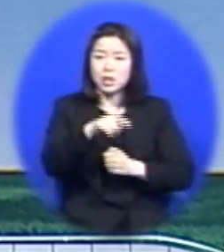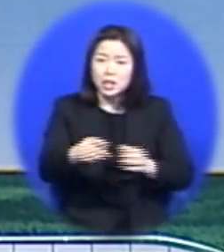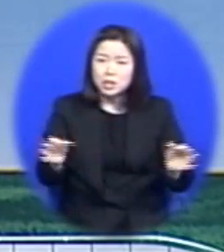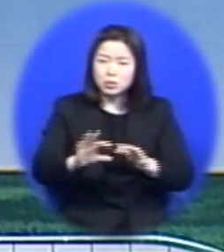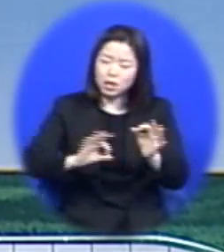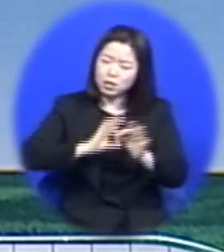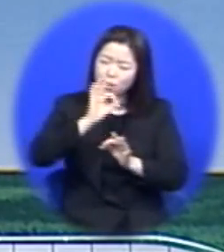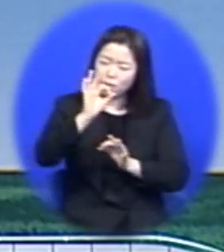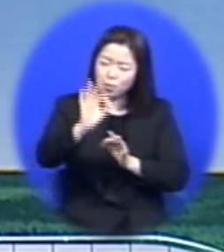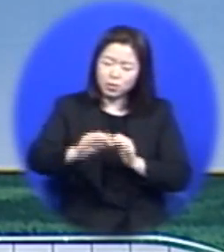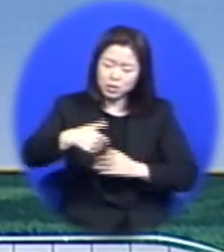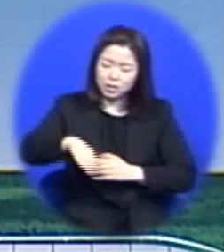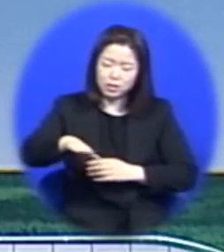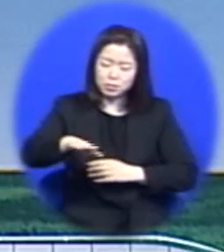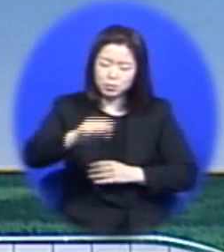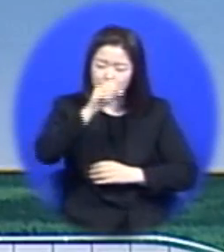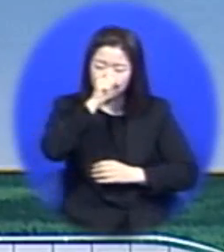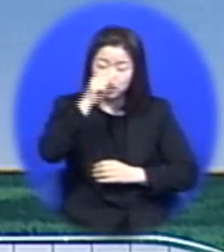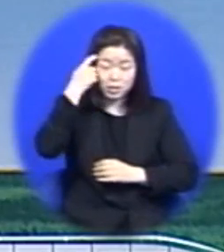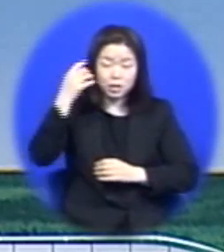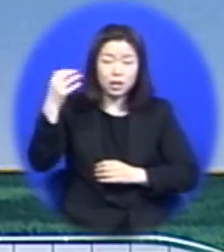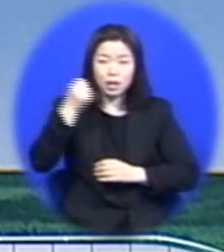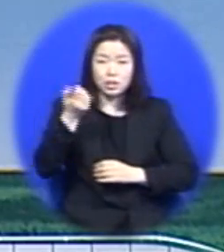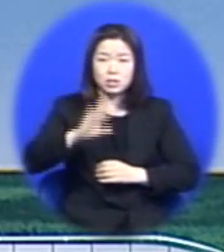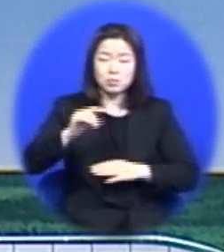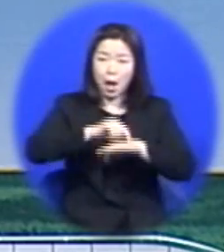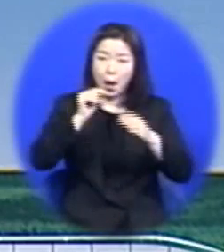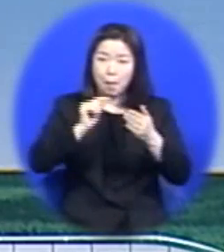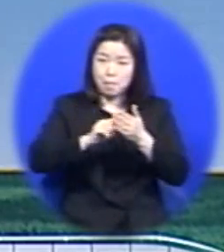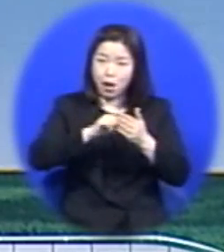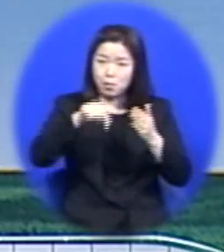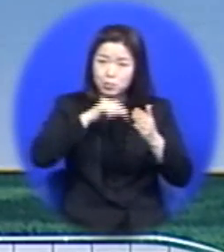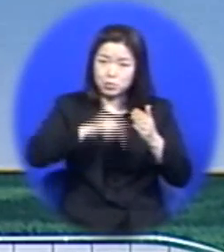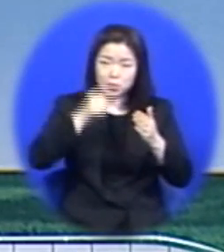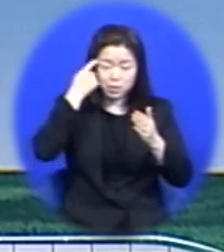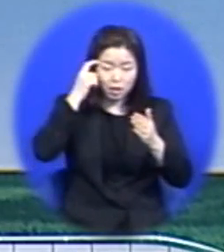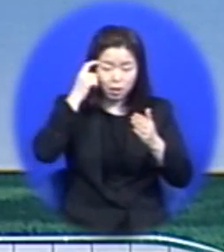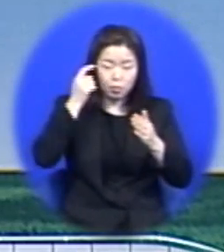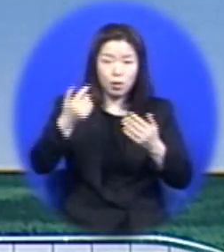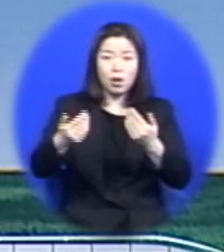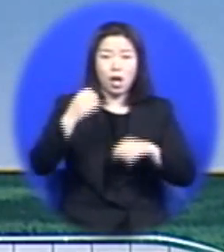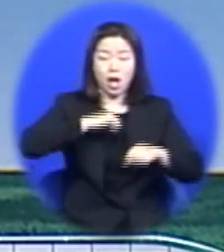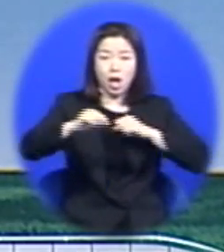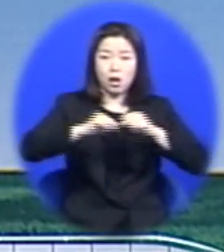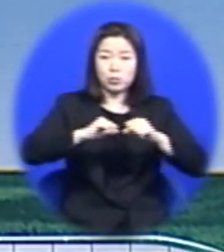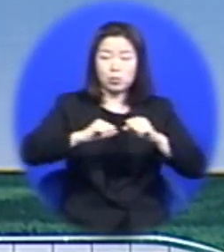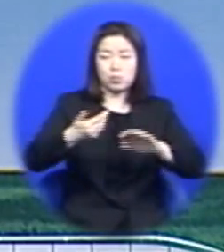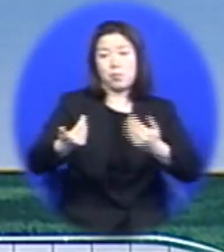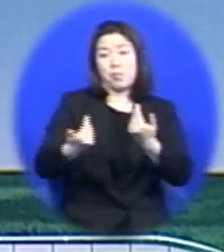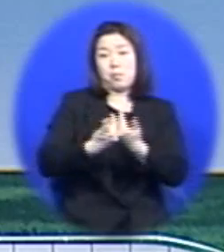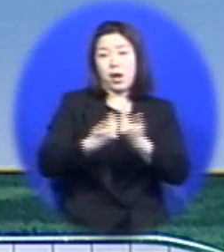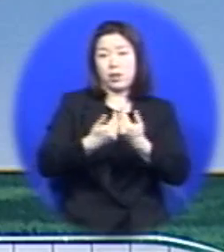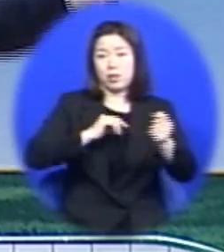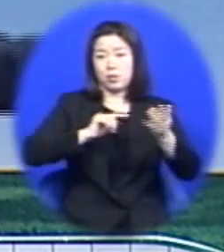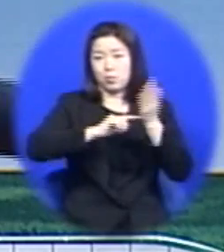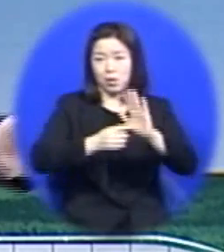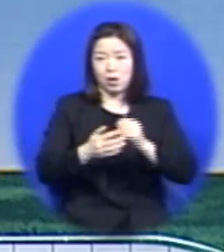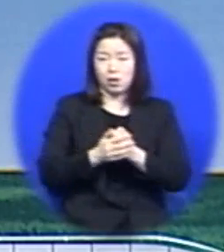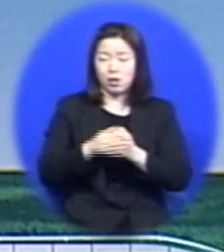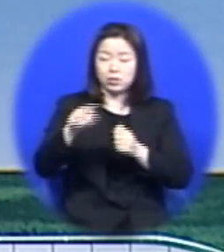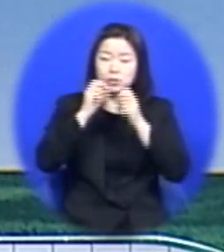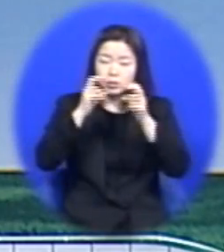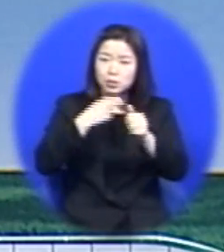영원히 갔으면 좋겠다고 생각을 했지만 마음의 생각과 행동은 완전히 반대로 나오기 시작했어요. 그 선교사님을 확